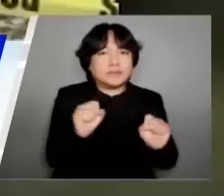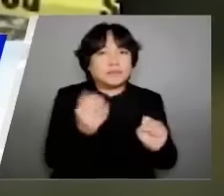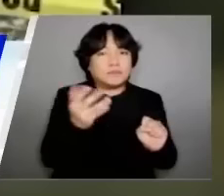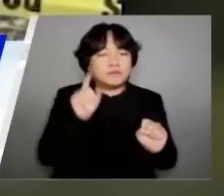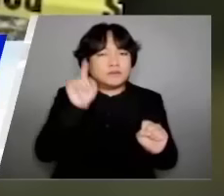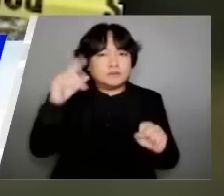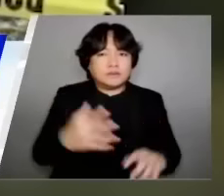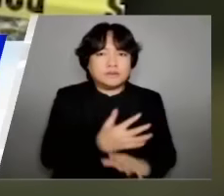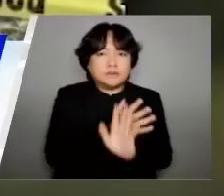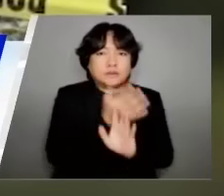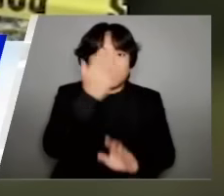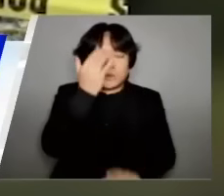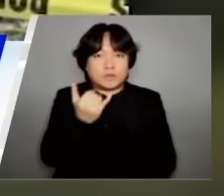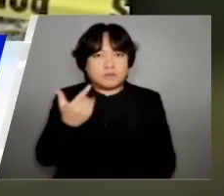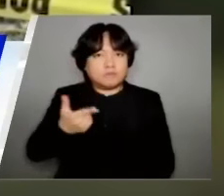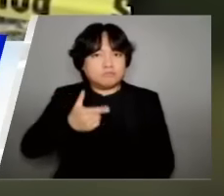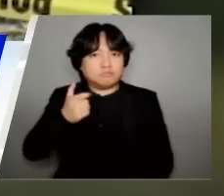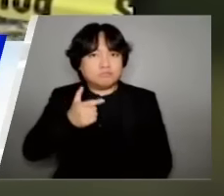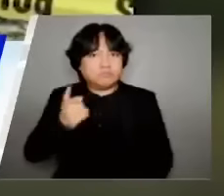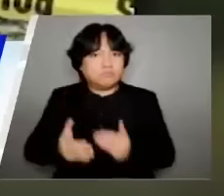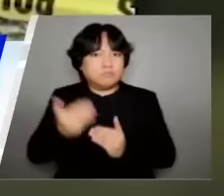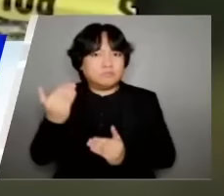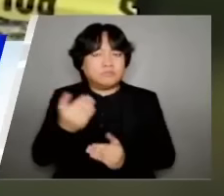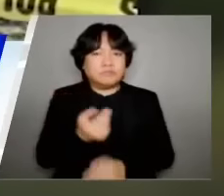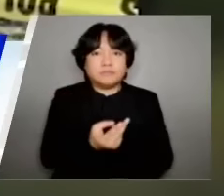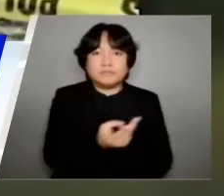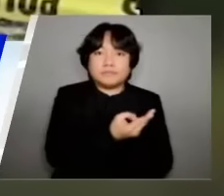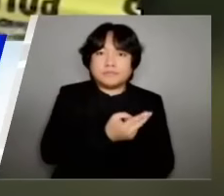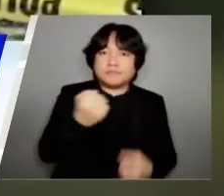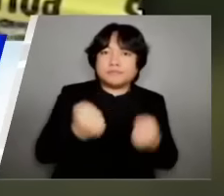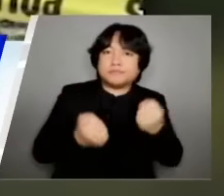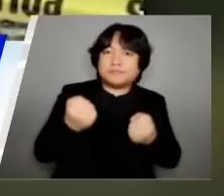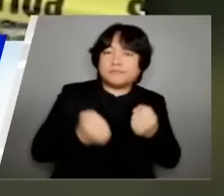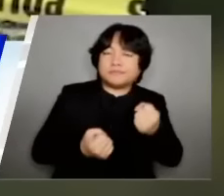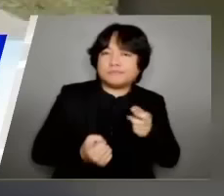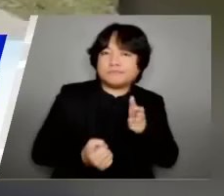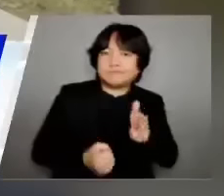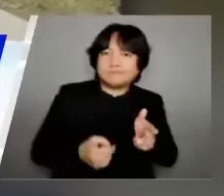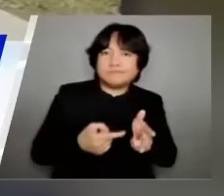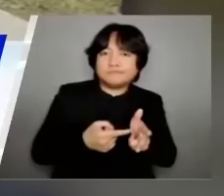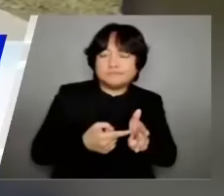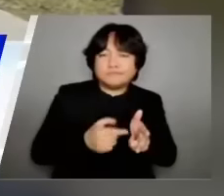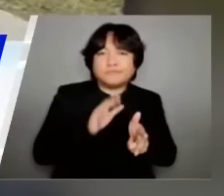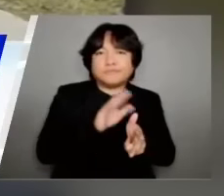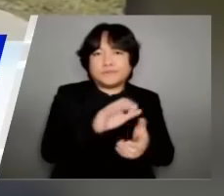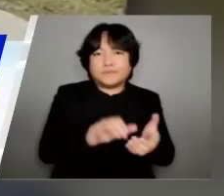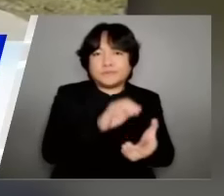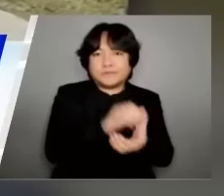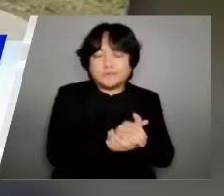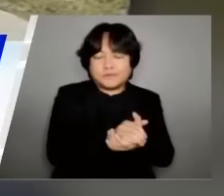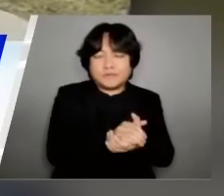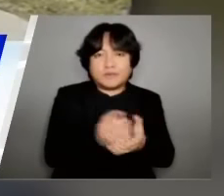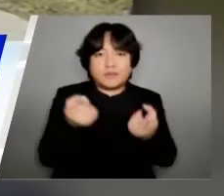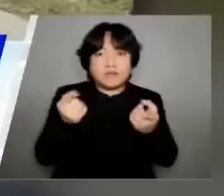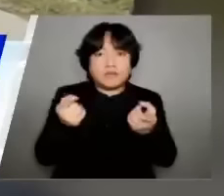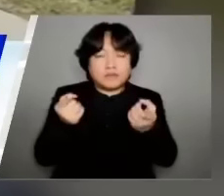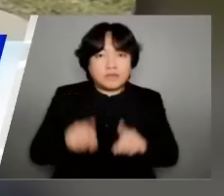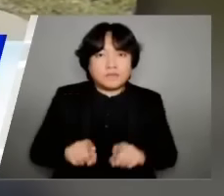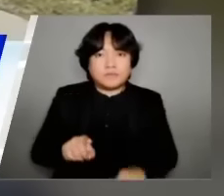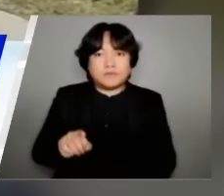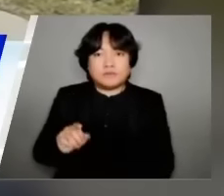umaga kanina, sakay ng SUV ang barangay captain ng Datu sa Lumay at kanyang may bahay nang harangin sila ng dalawang sospek